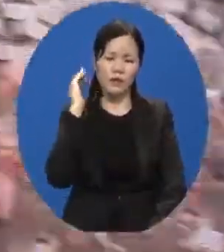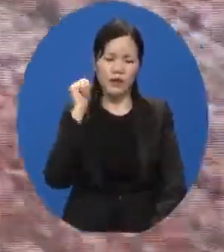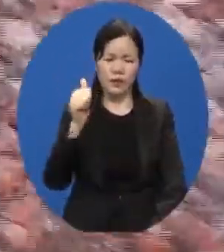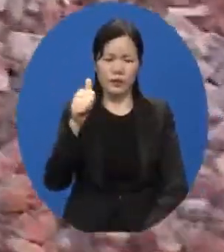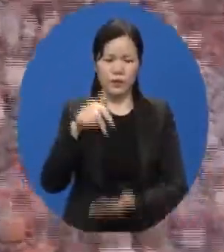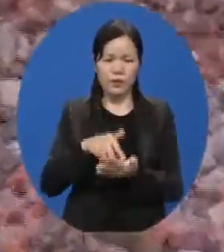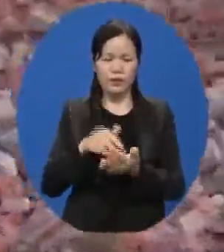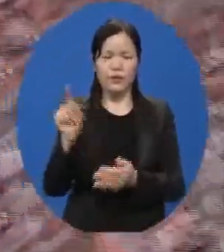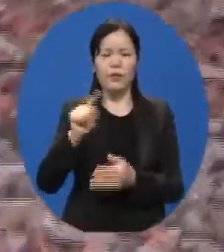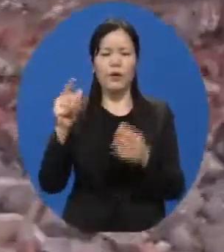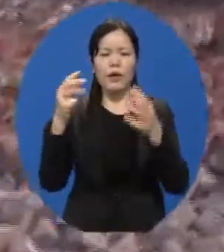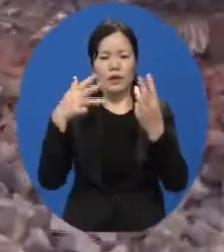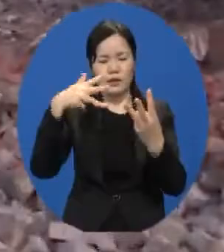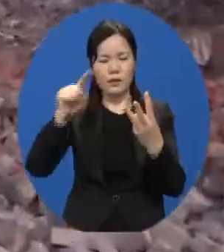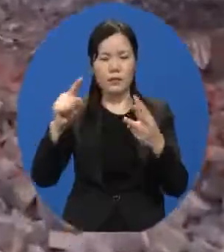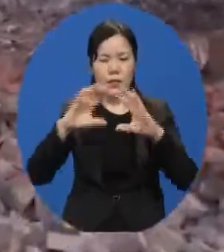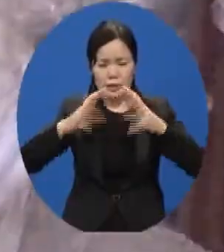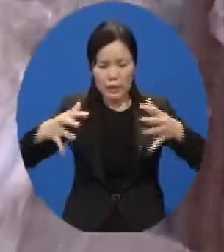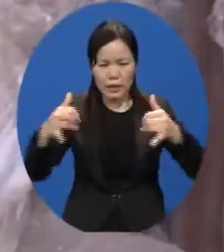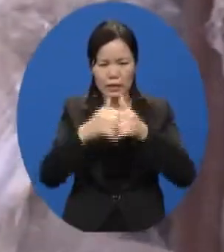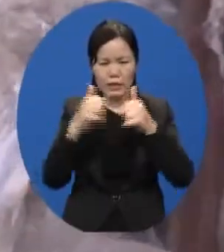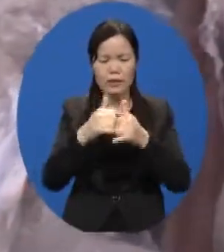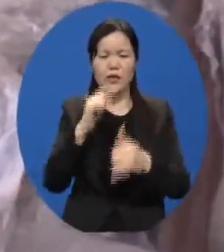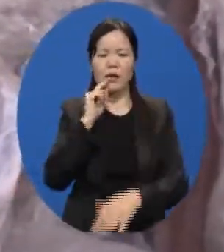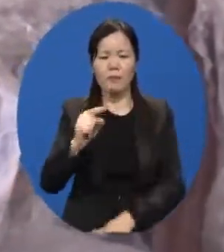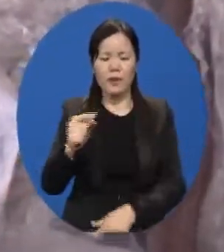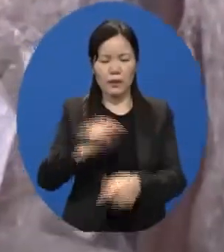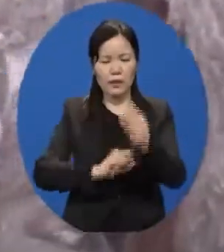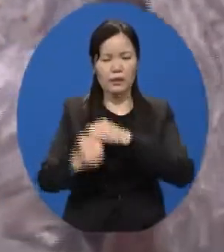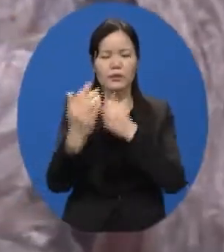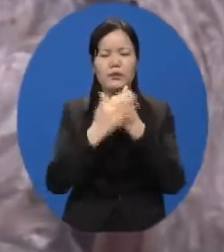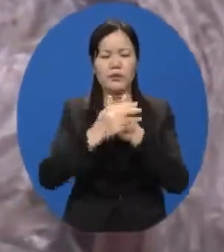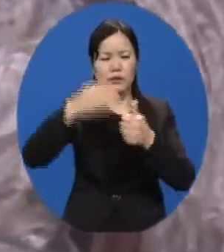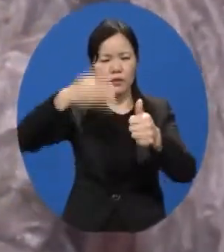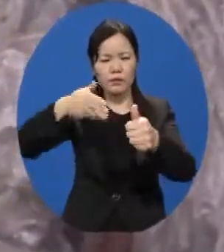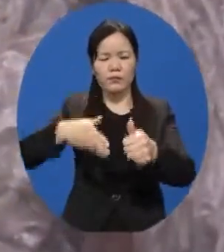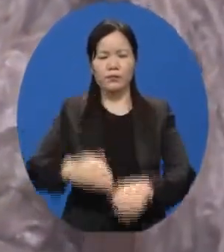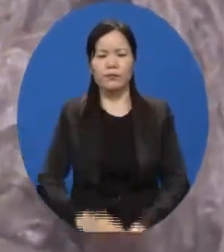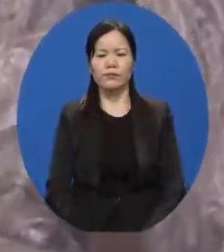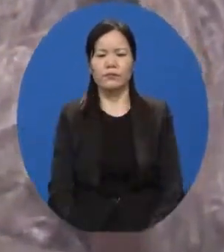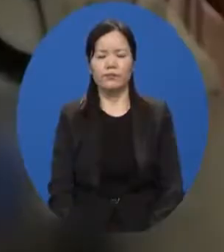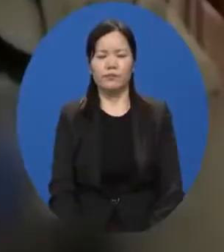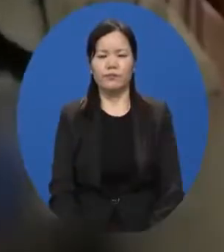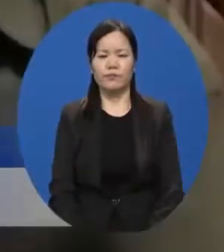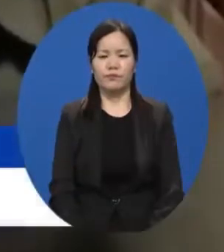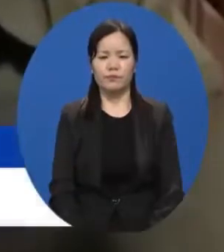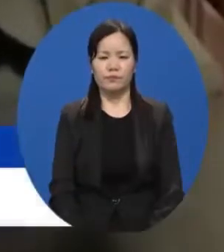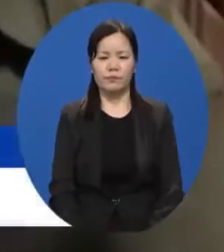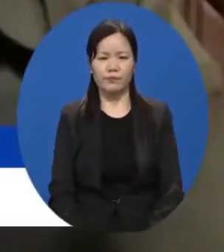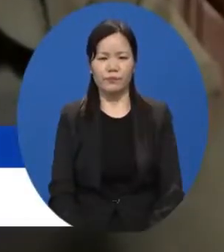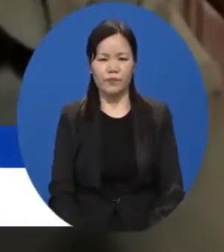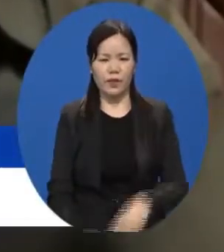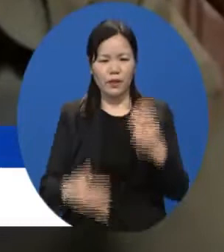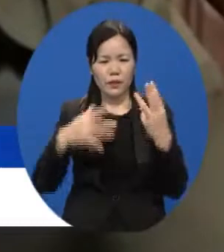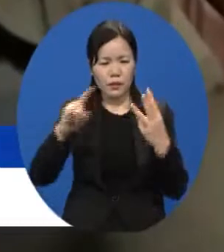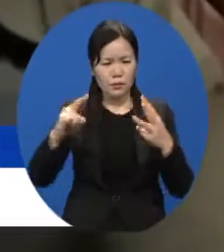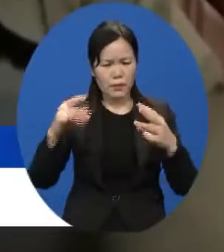대통령은 3차 세계대전을 언급하며 적극적인 지원을 요청하고 나섰습니다. Nobody